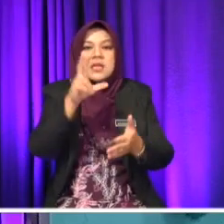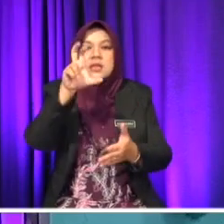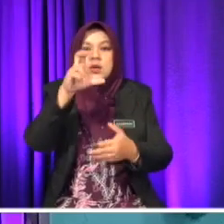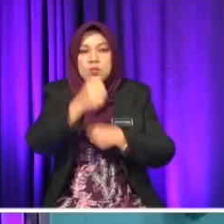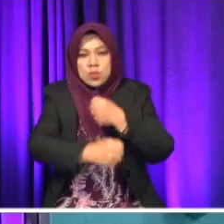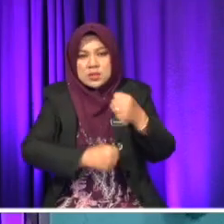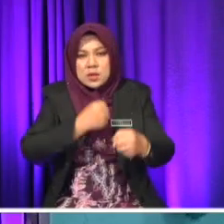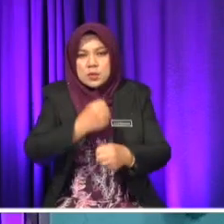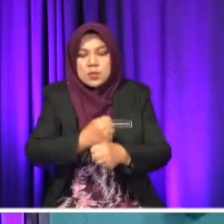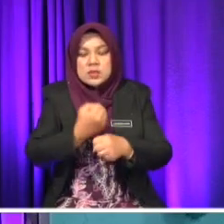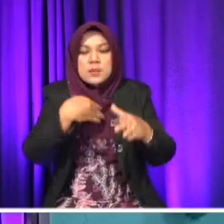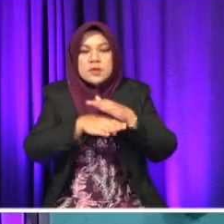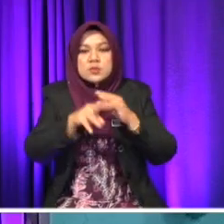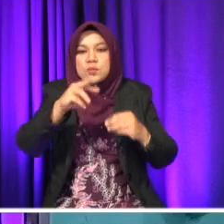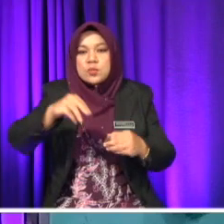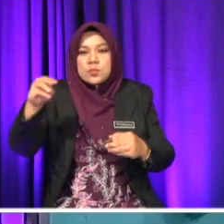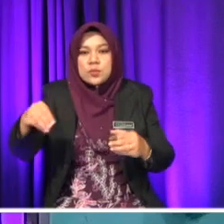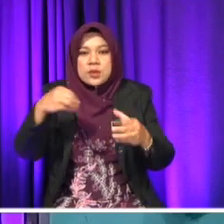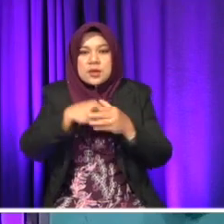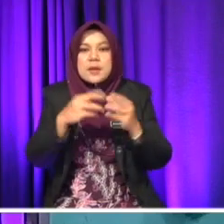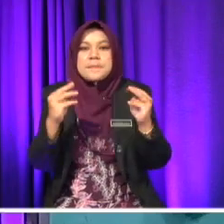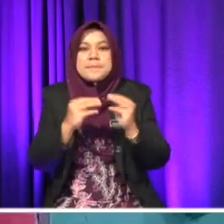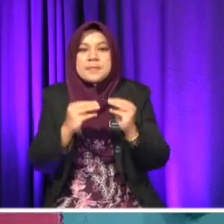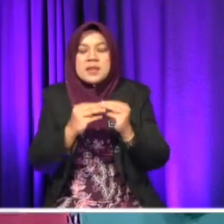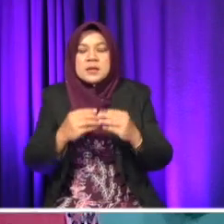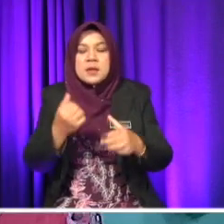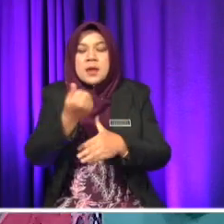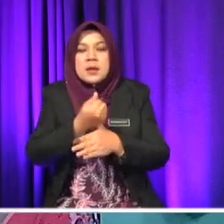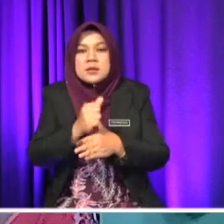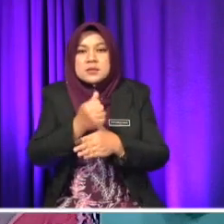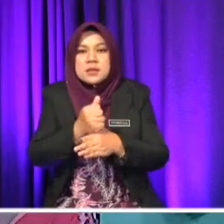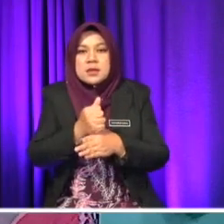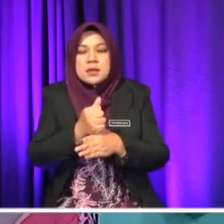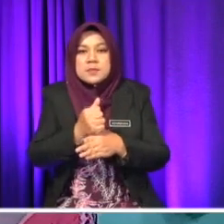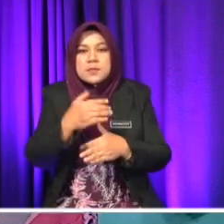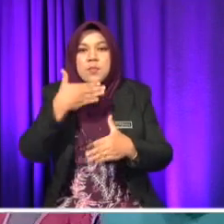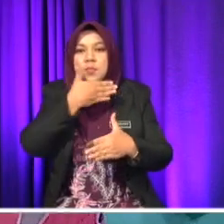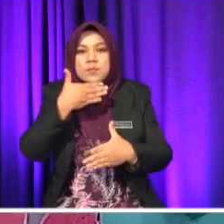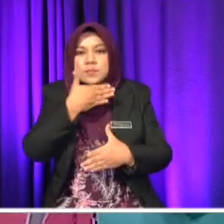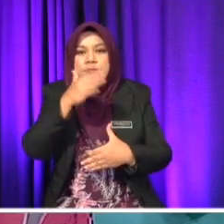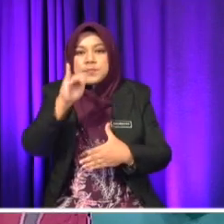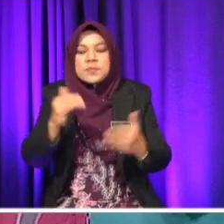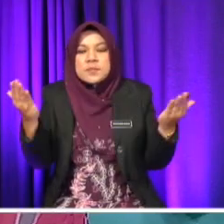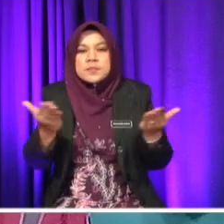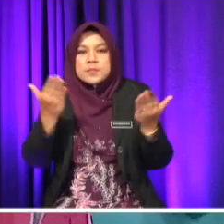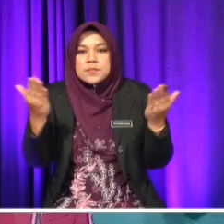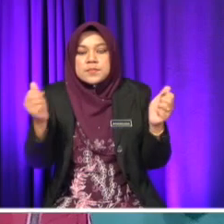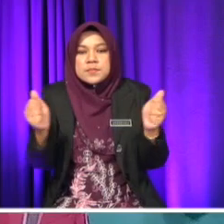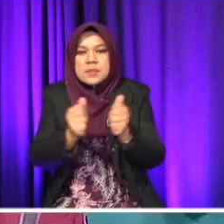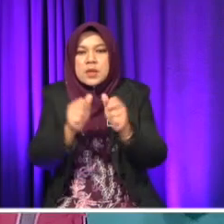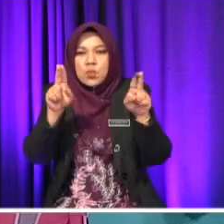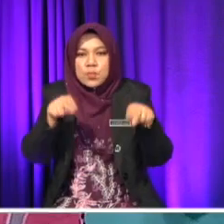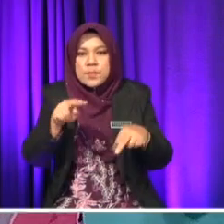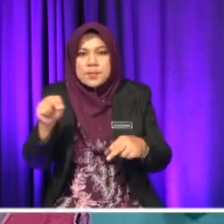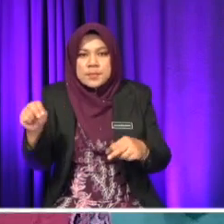termasuk dalam murid-murid yang berada dalam Google inilah antara beliau yang perlu kita pupuk dengan kewibawaan